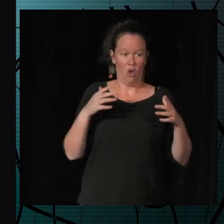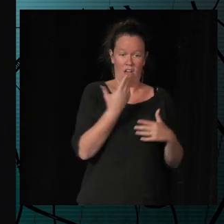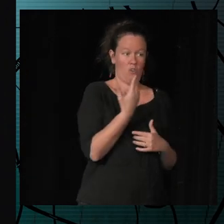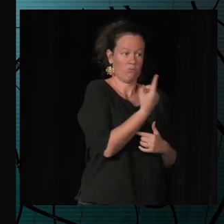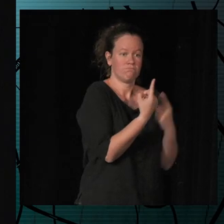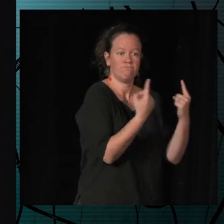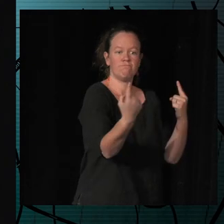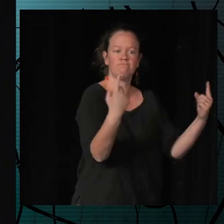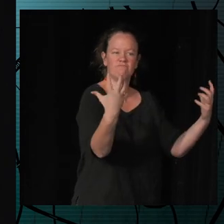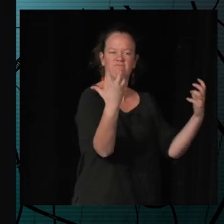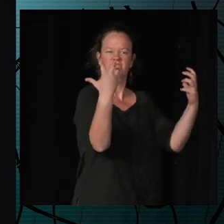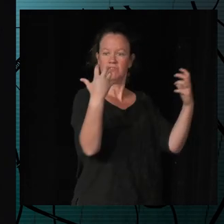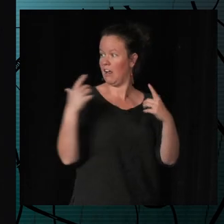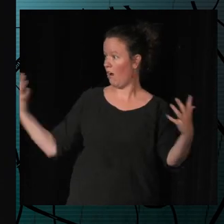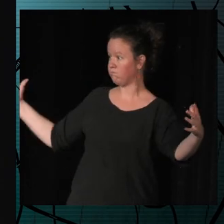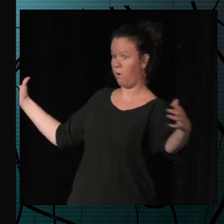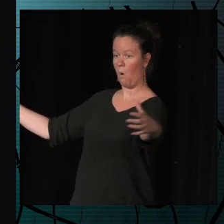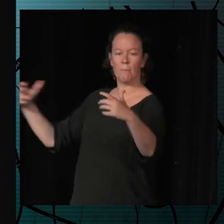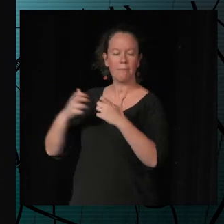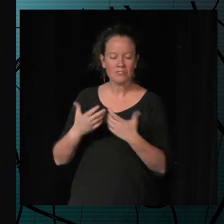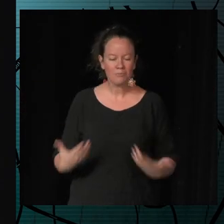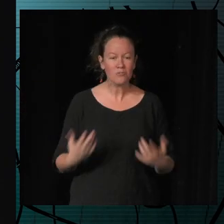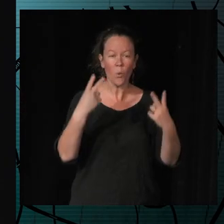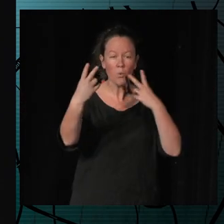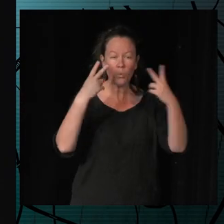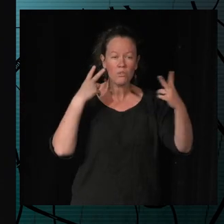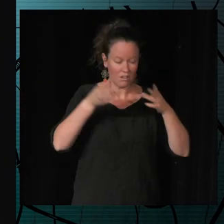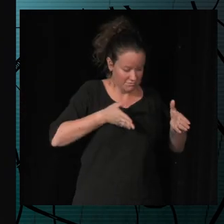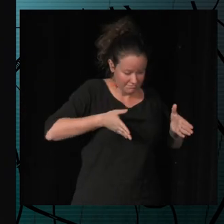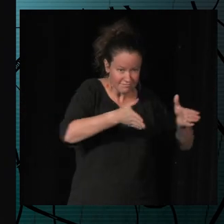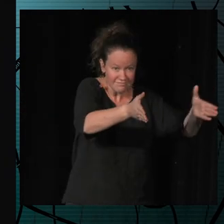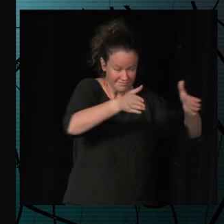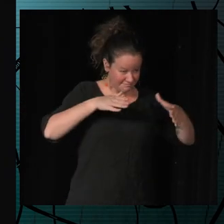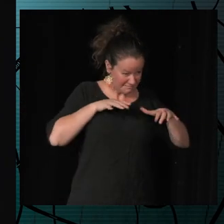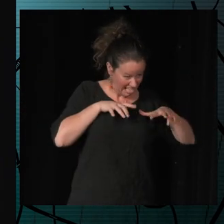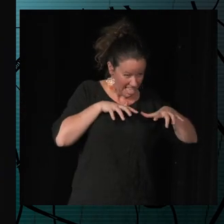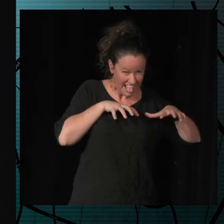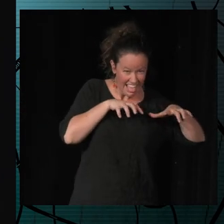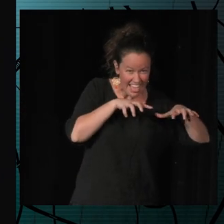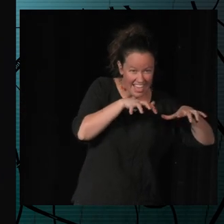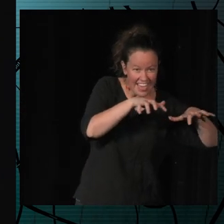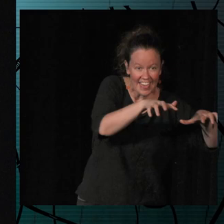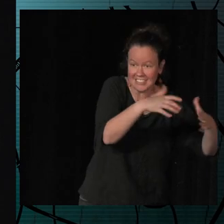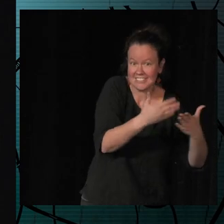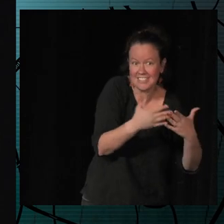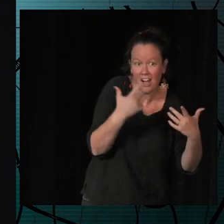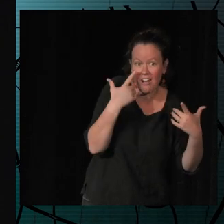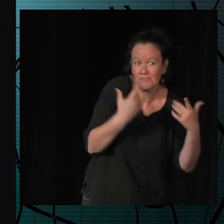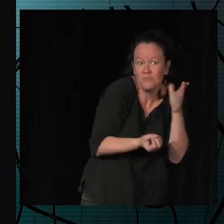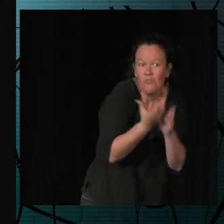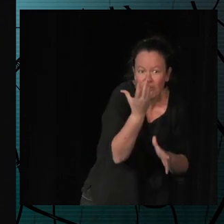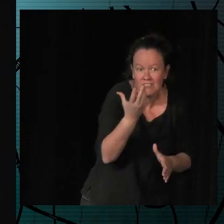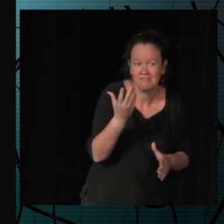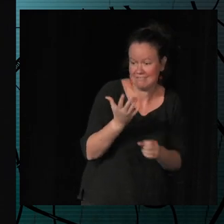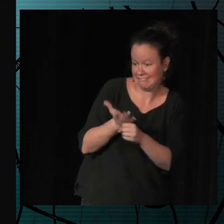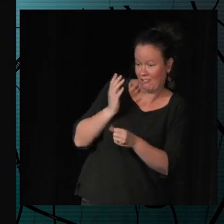comme Dead Rising 3 par exemple on se retrouve avec des autoroutes entières remplies de zombies c'est quelque chose qu'on aurait pas pu faire 10 ans 5 ans auparavant et et qui